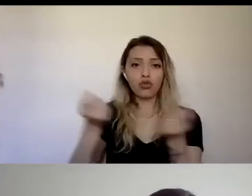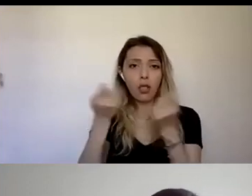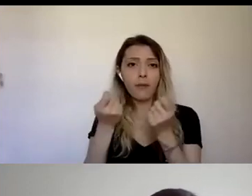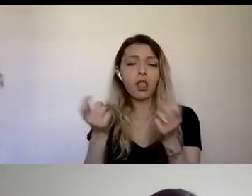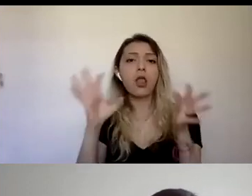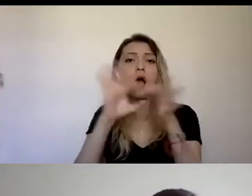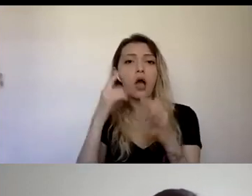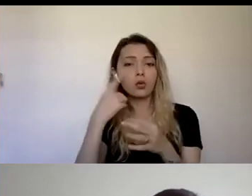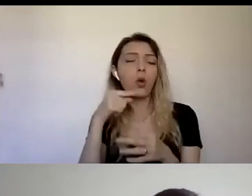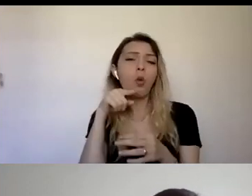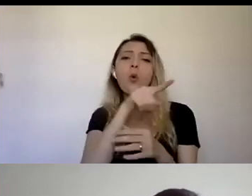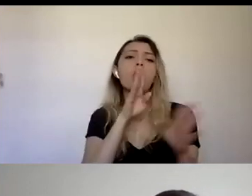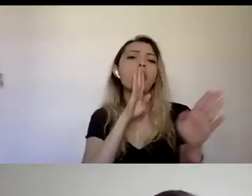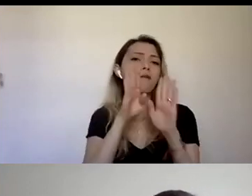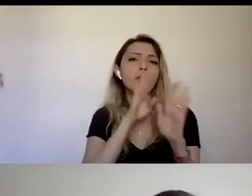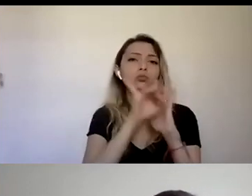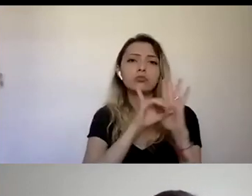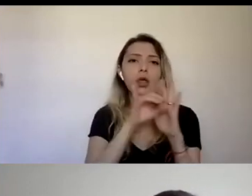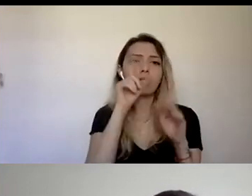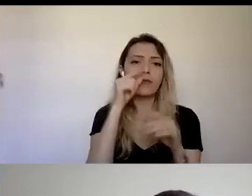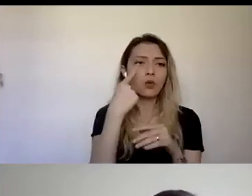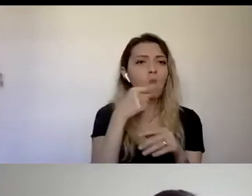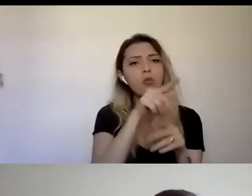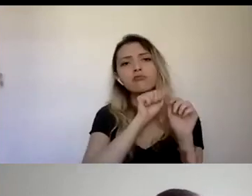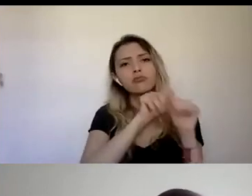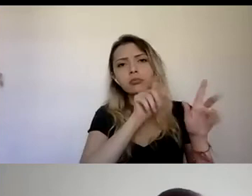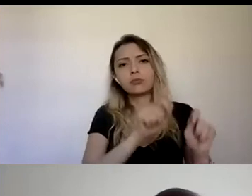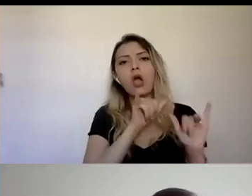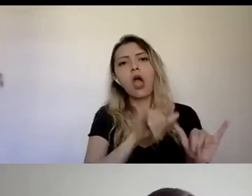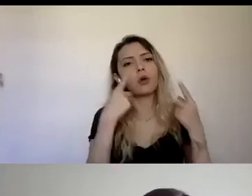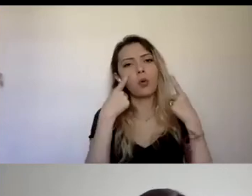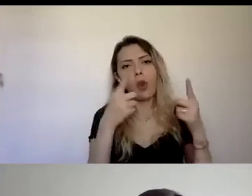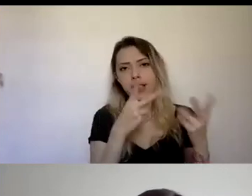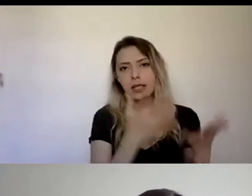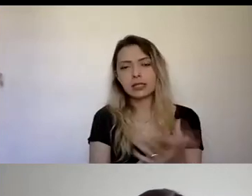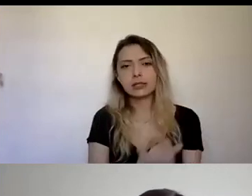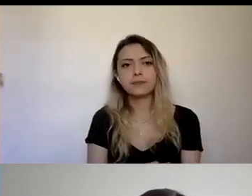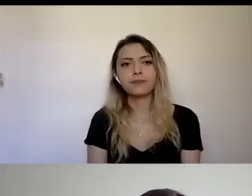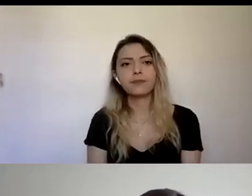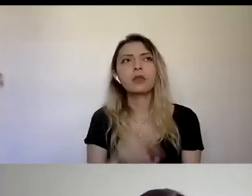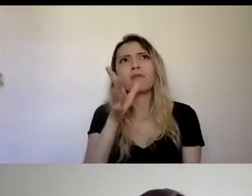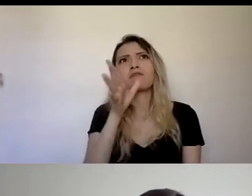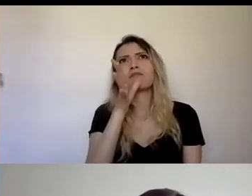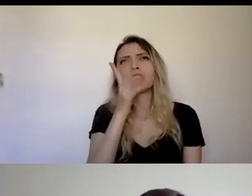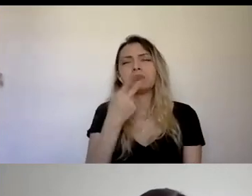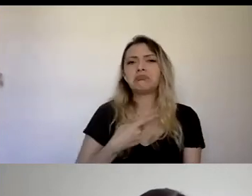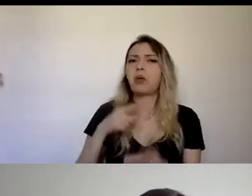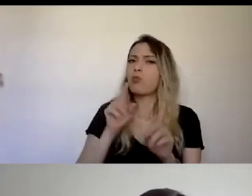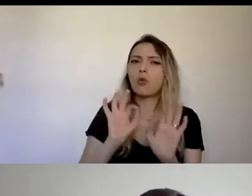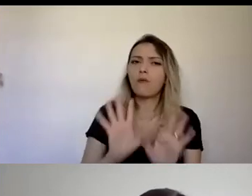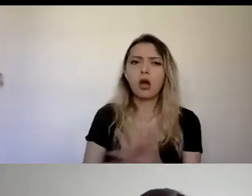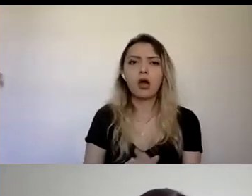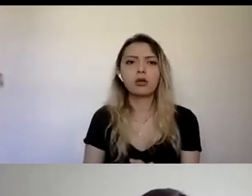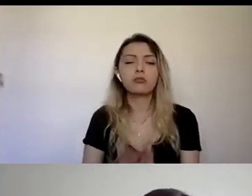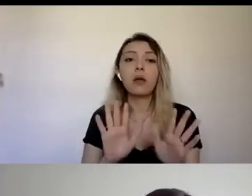örneğin görebilirsiniz. Şu anda benim bildiğim bir tek o var. Onun dışında tabii ki eğer diğer örgütler de